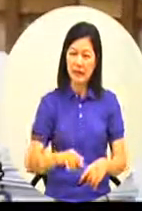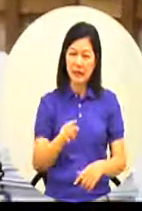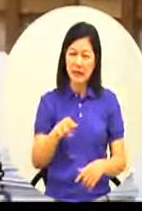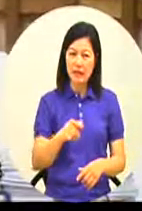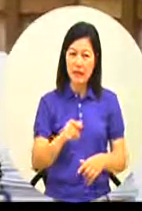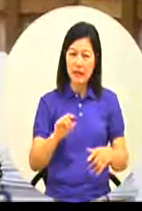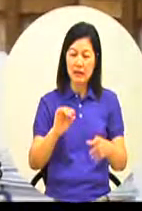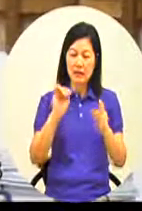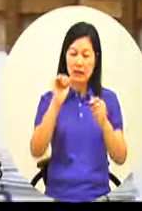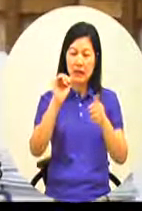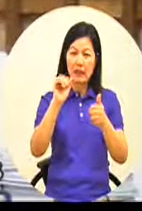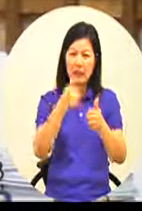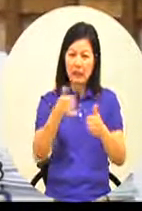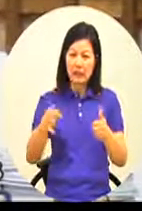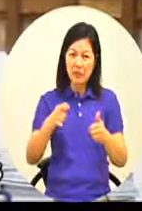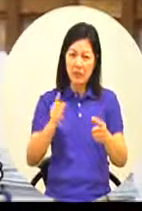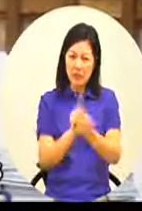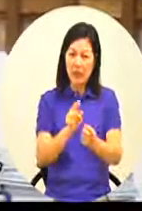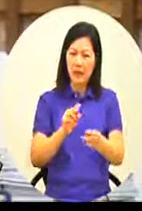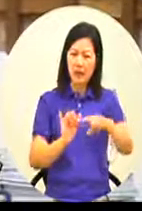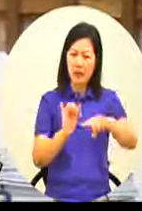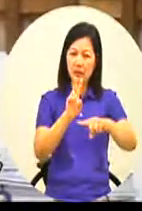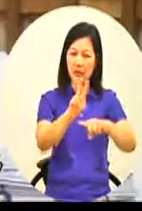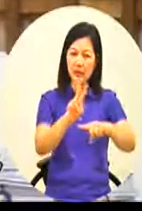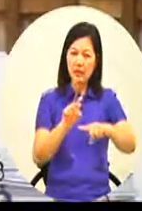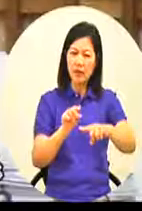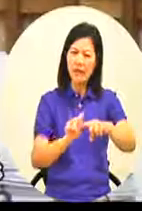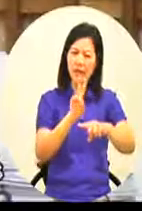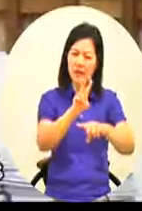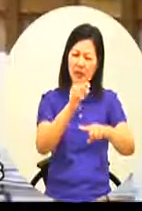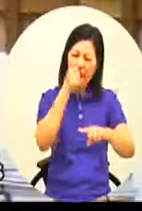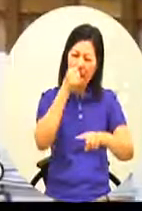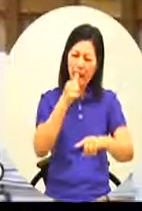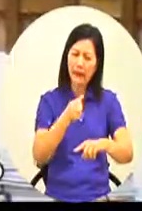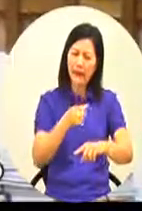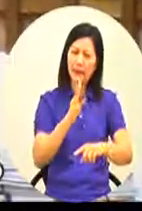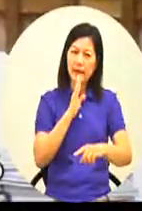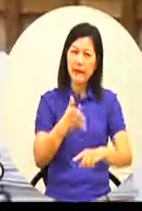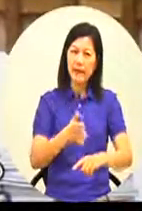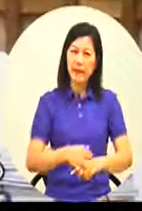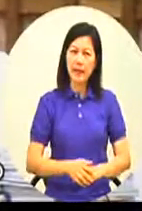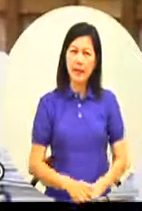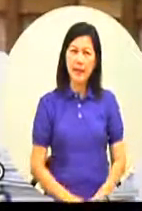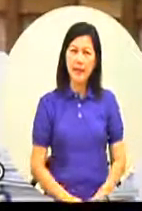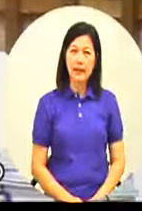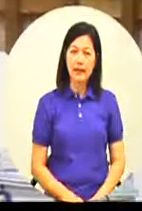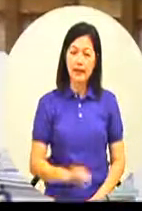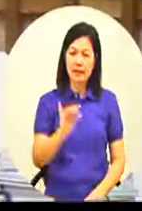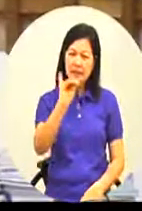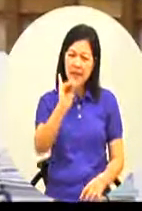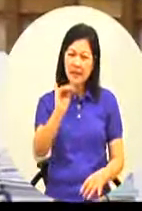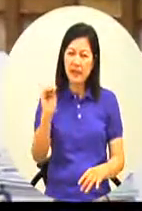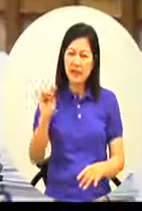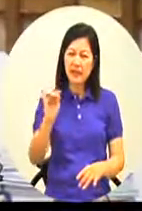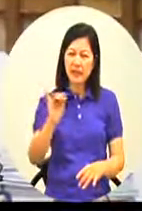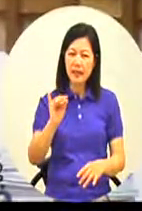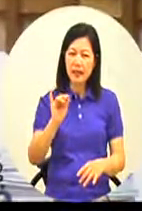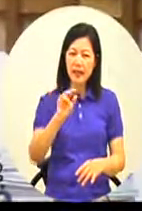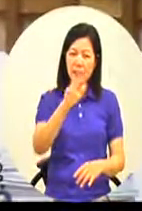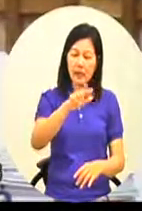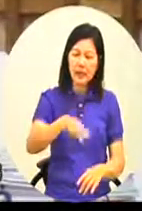2%，我敢那迄个2%尔呐，迄个切价嘞，几千块啊，那起起来话7-8千，